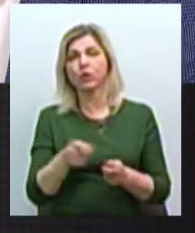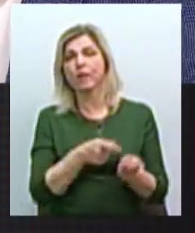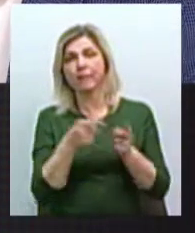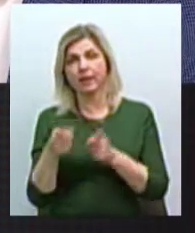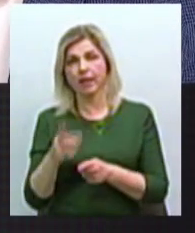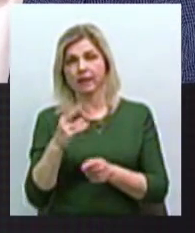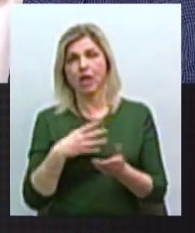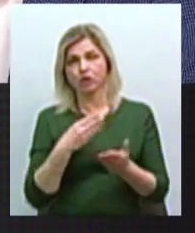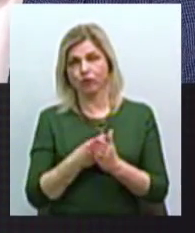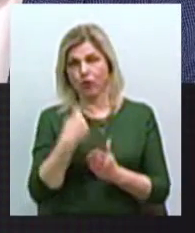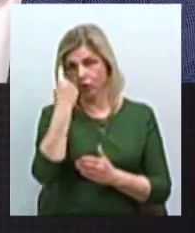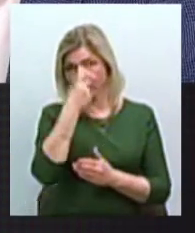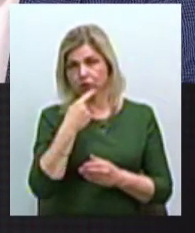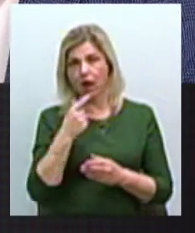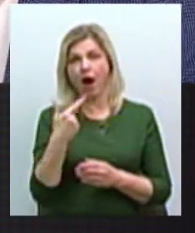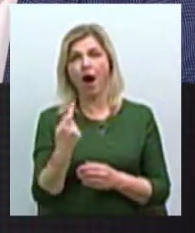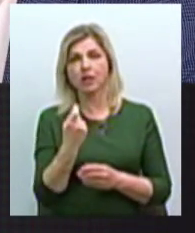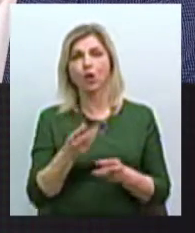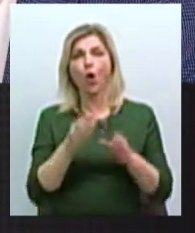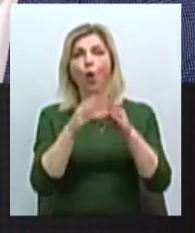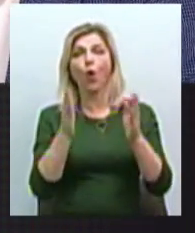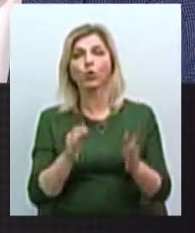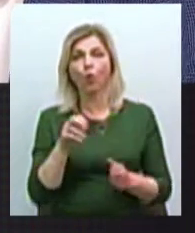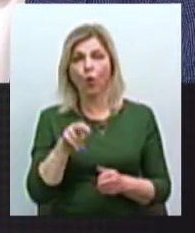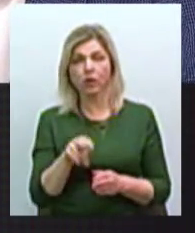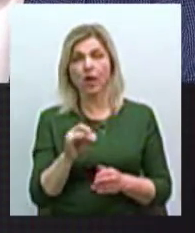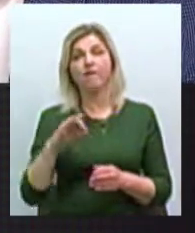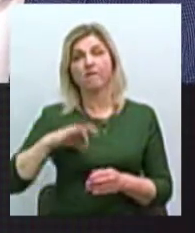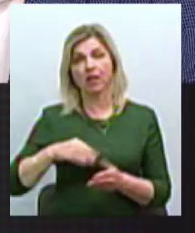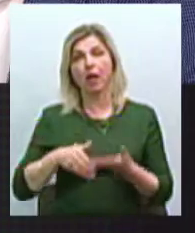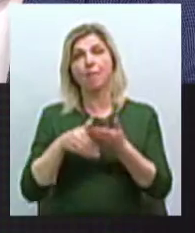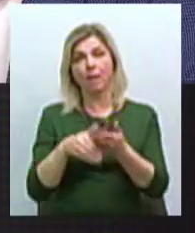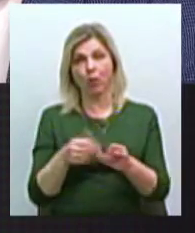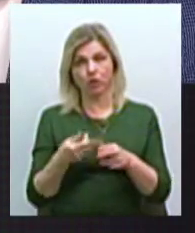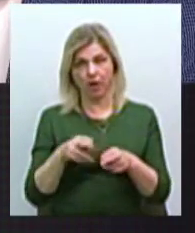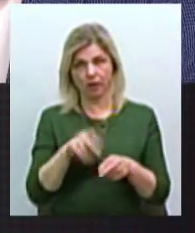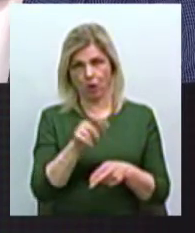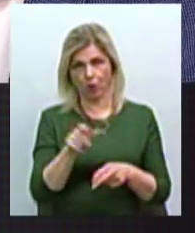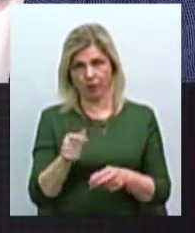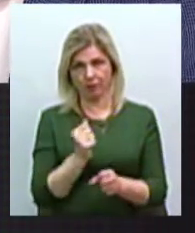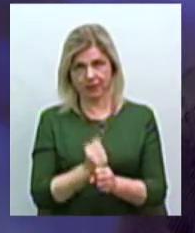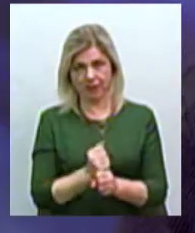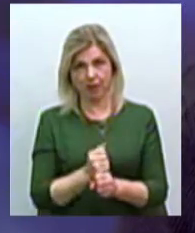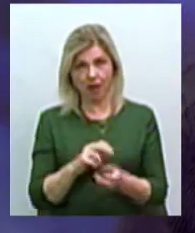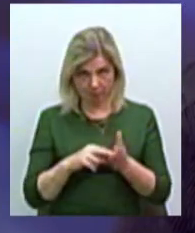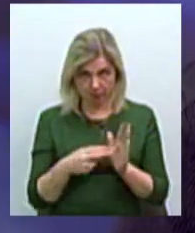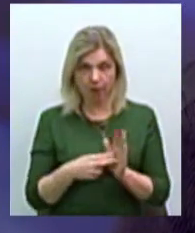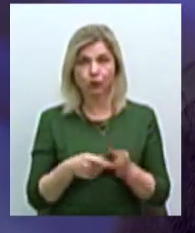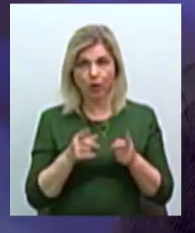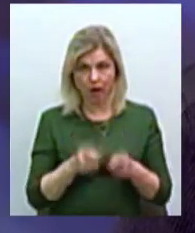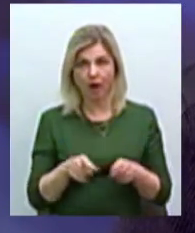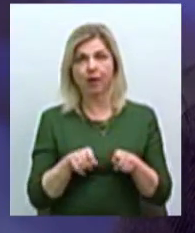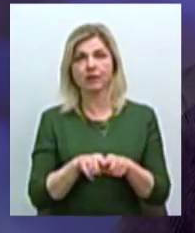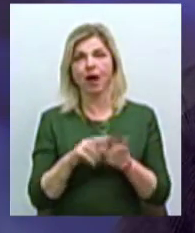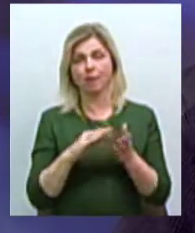индивидуальные газовые котлы. При этом даже выгоднее будет помочь им это сделать. Планируется ли реально в городе такая